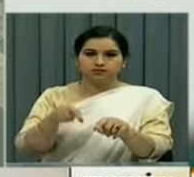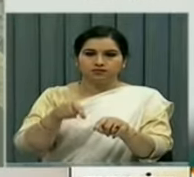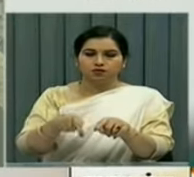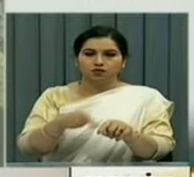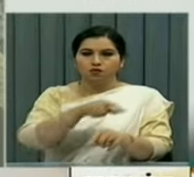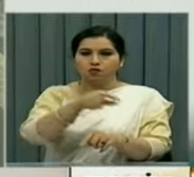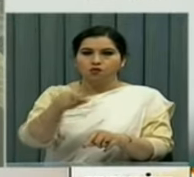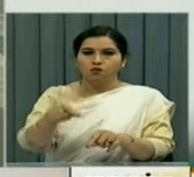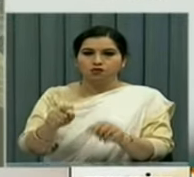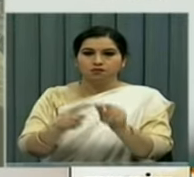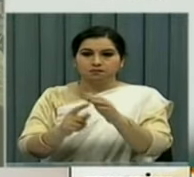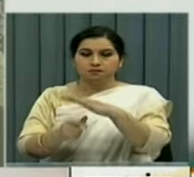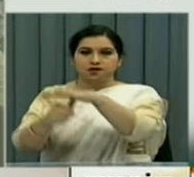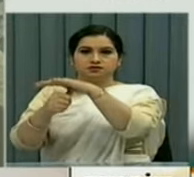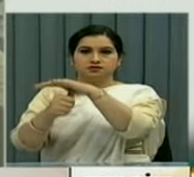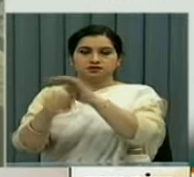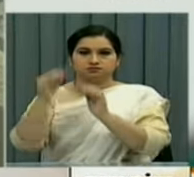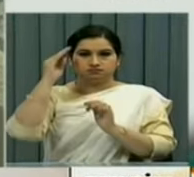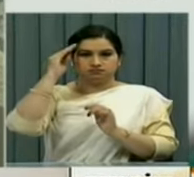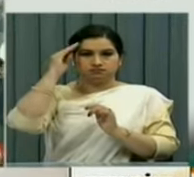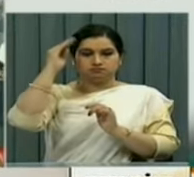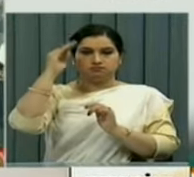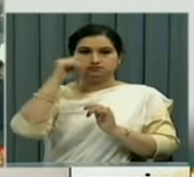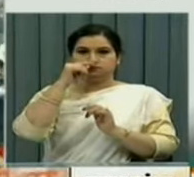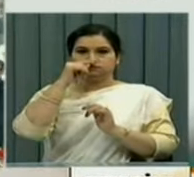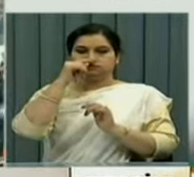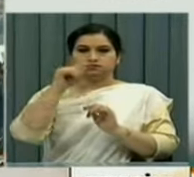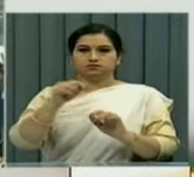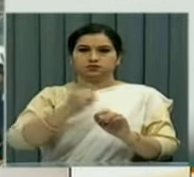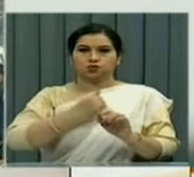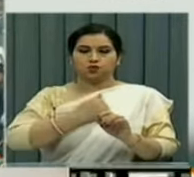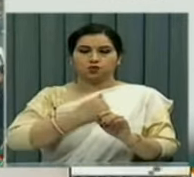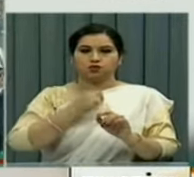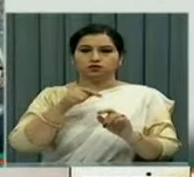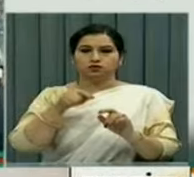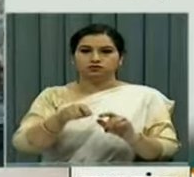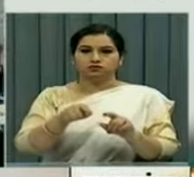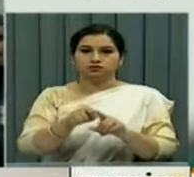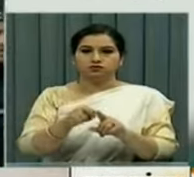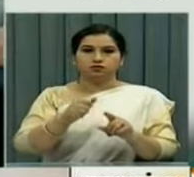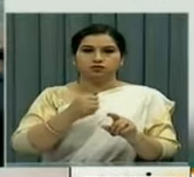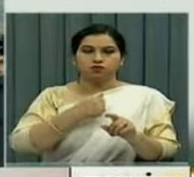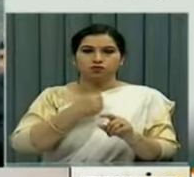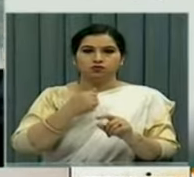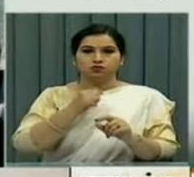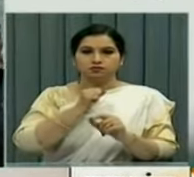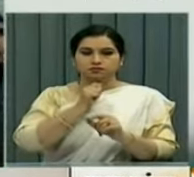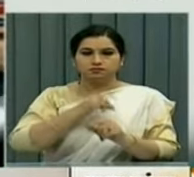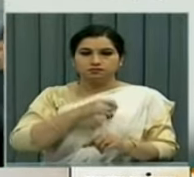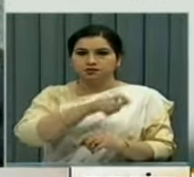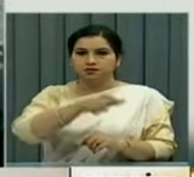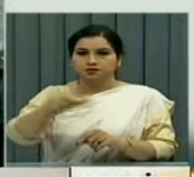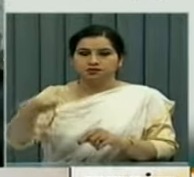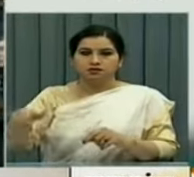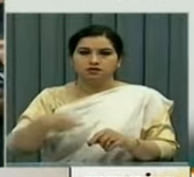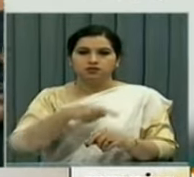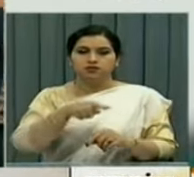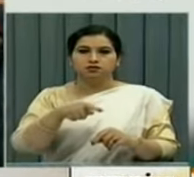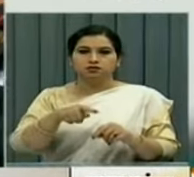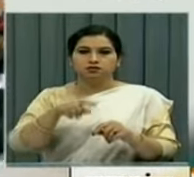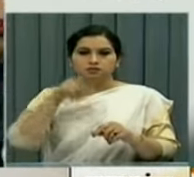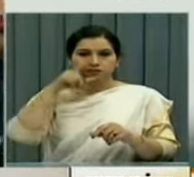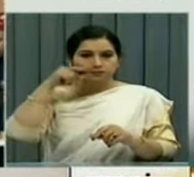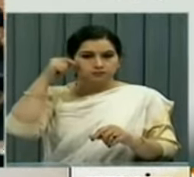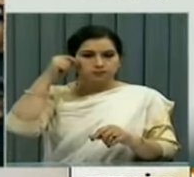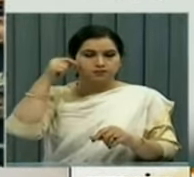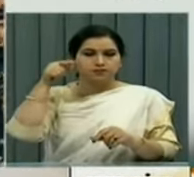को रिटायर नहीं होने देना चाहिए, उनको सदा काम में लेना चाहिए। देखिए हम भी एक सर्विस में हैं। एक सर्विस में जी, आप तो तभी तो जनरल थपलियाल